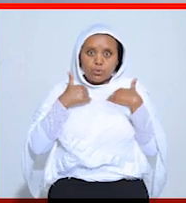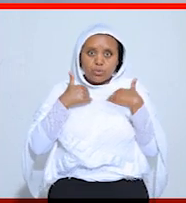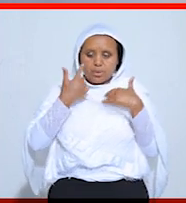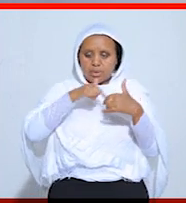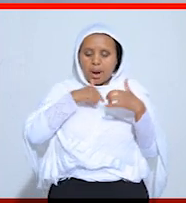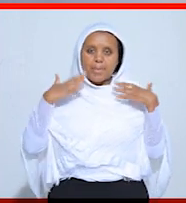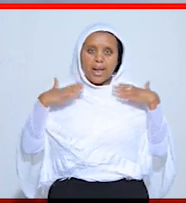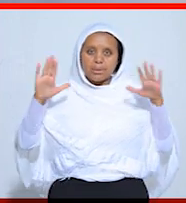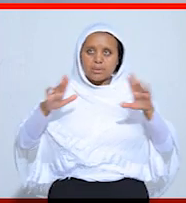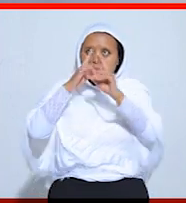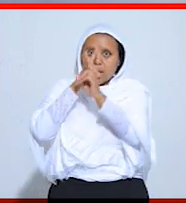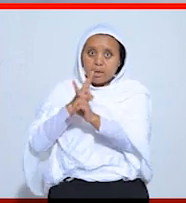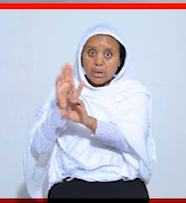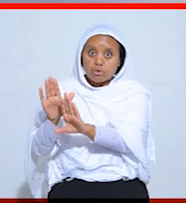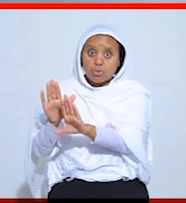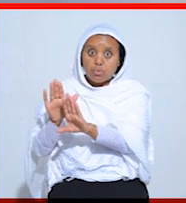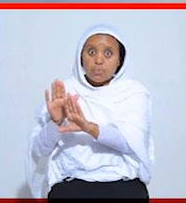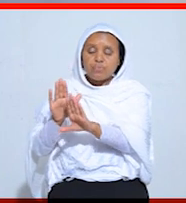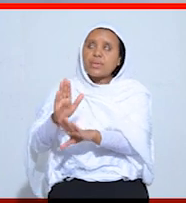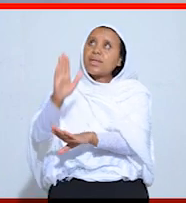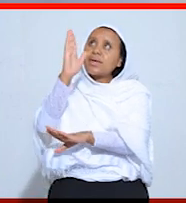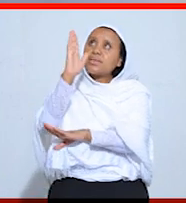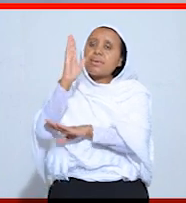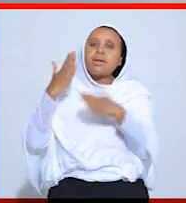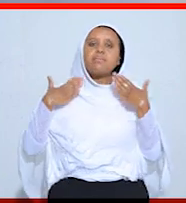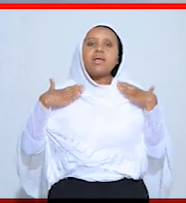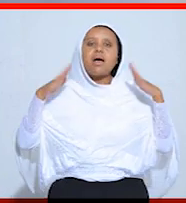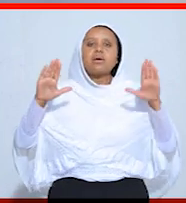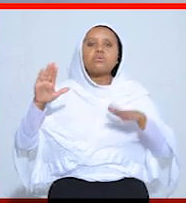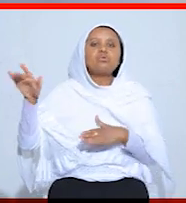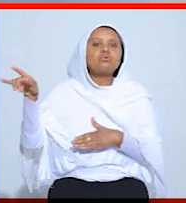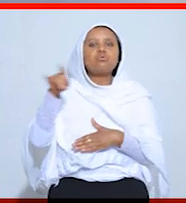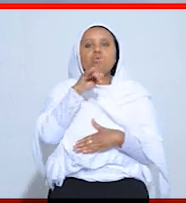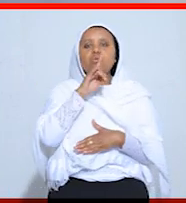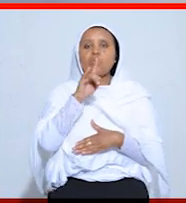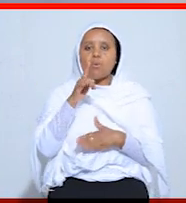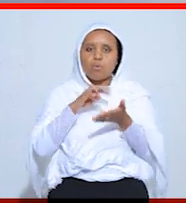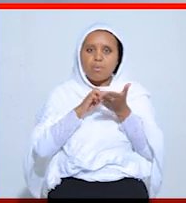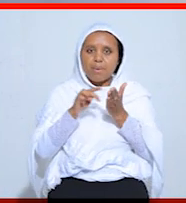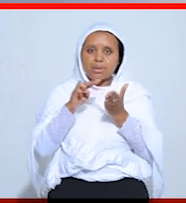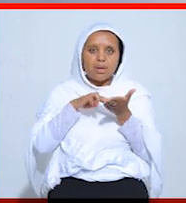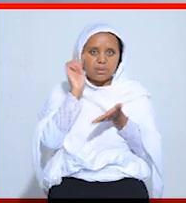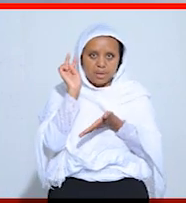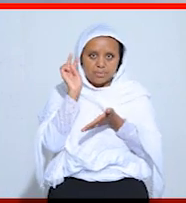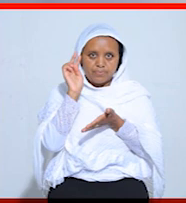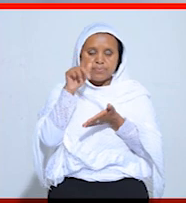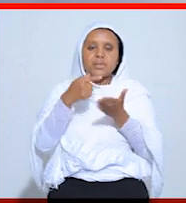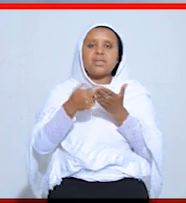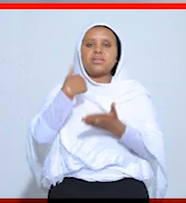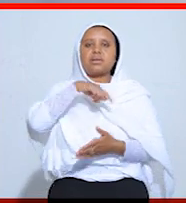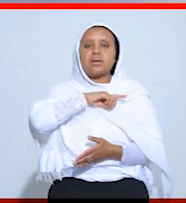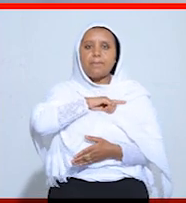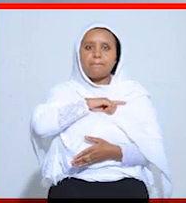እኛ መላእክትን የምናከብራቸው የእግዚአብሔር መላእክት ስለሆኑ ነው በማለት ያነሳል። ስለዚህ